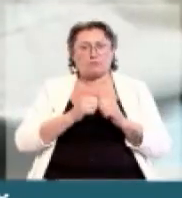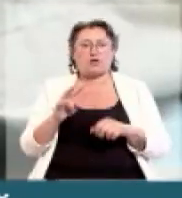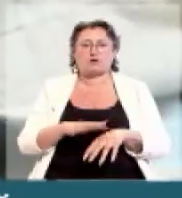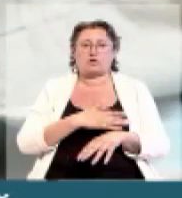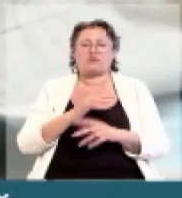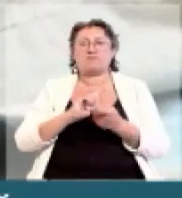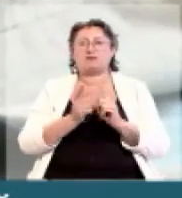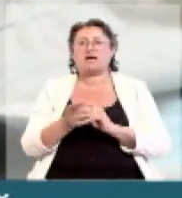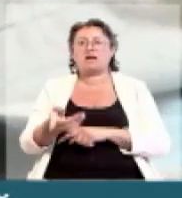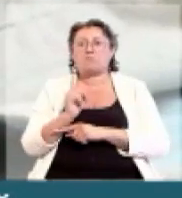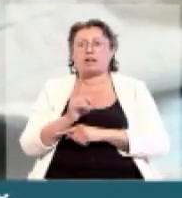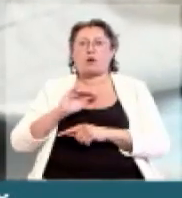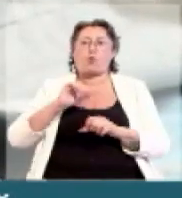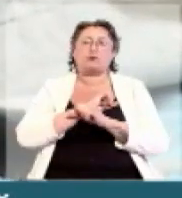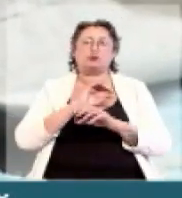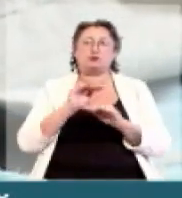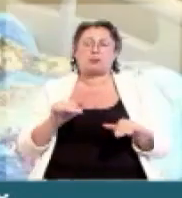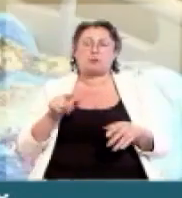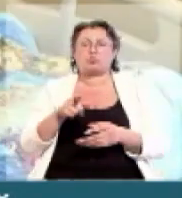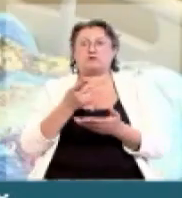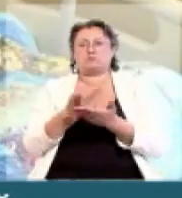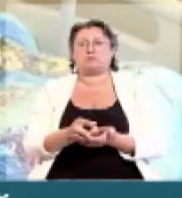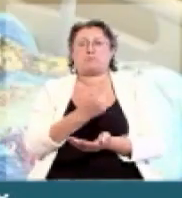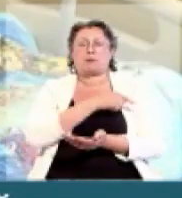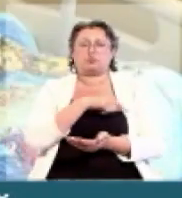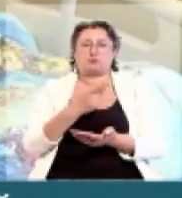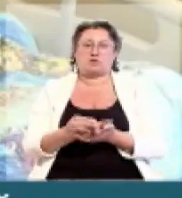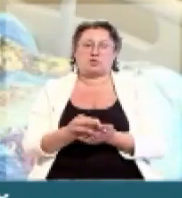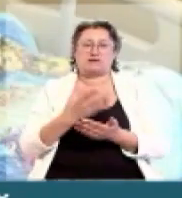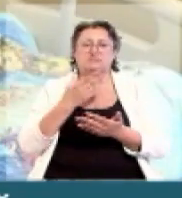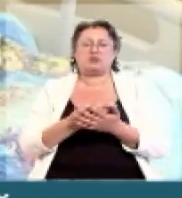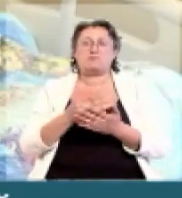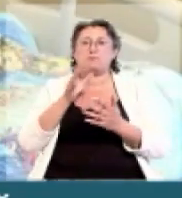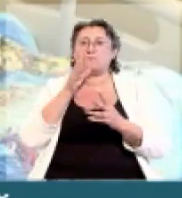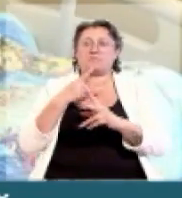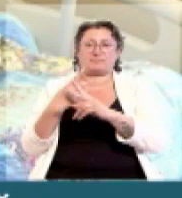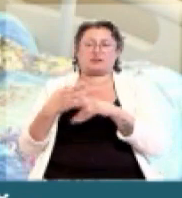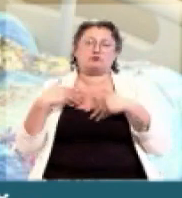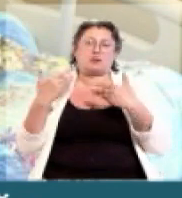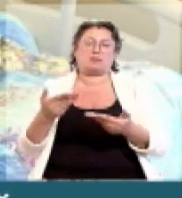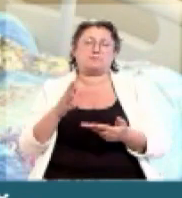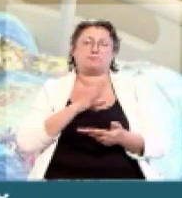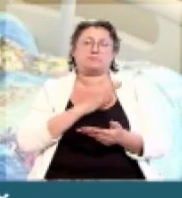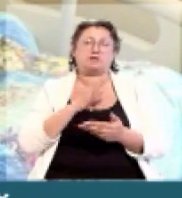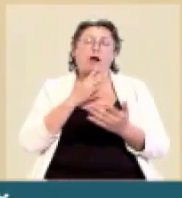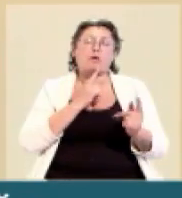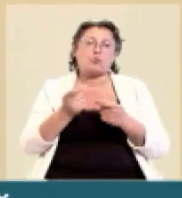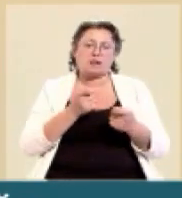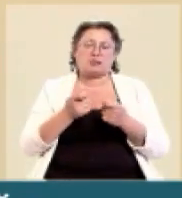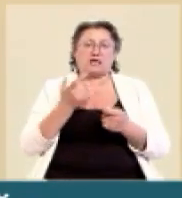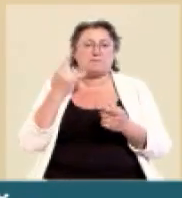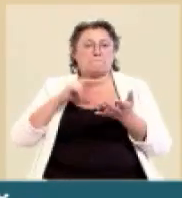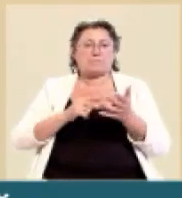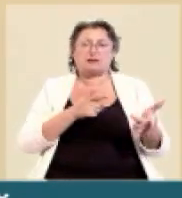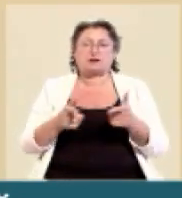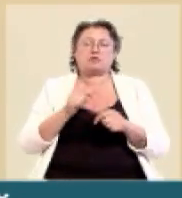Вместо рыбалки и отдыха с друзьями он проводит его на больничной койке. Своим сверстникам юноша желает быть аккуратнее, планируя